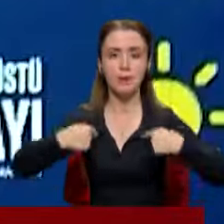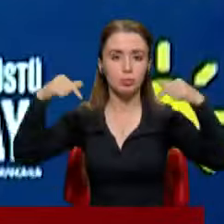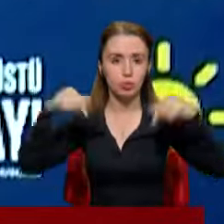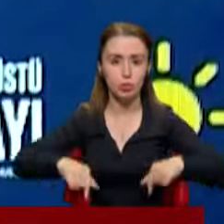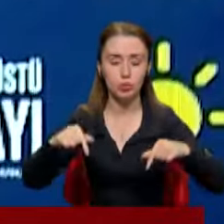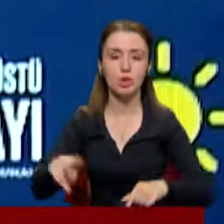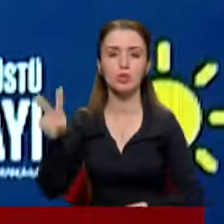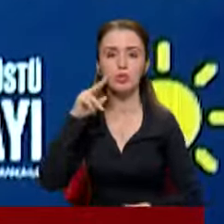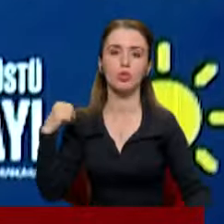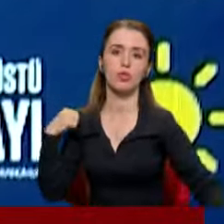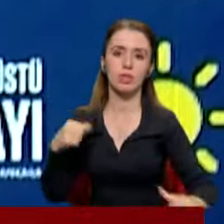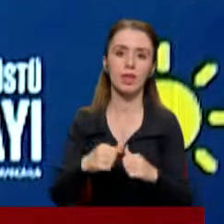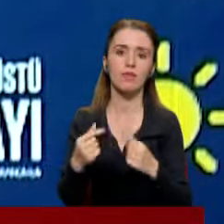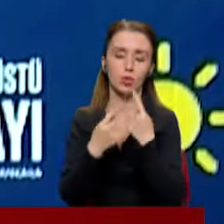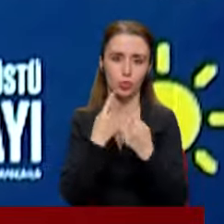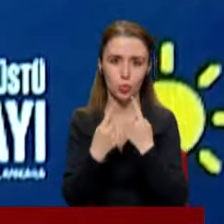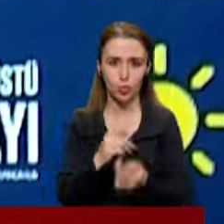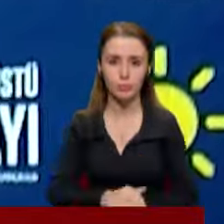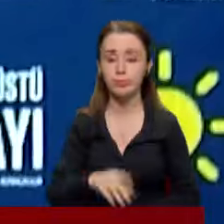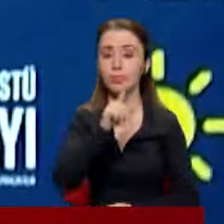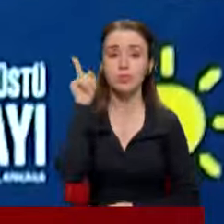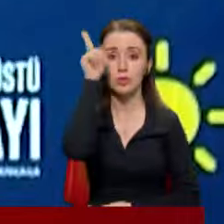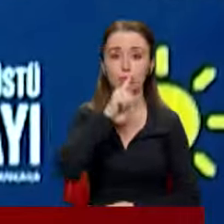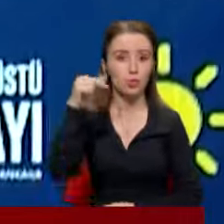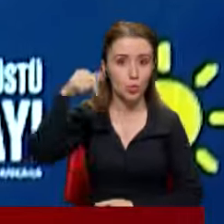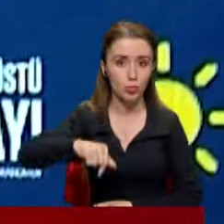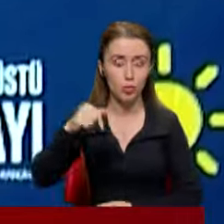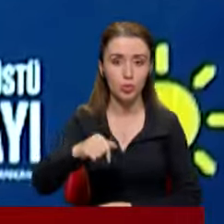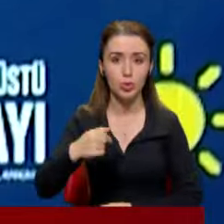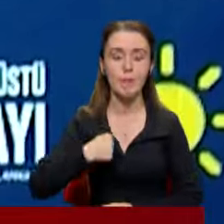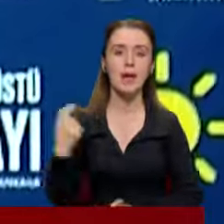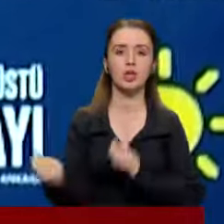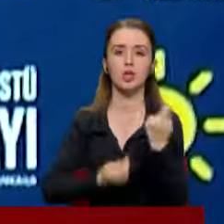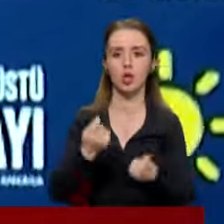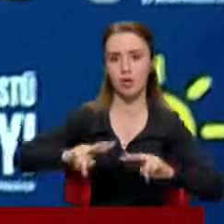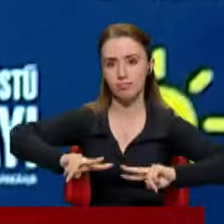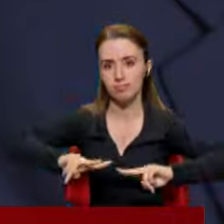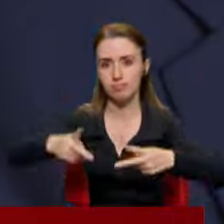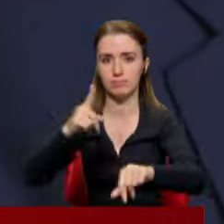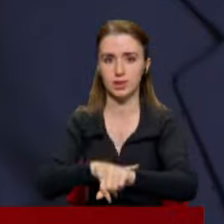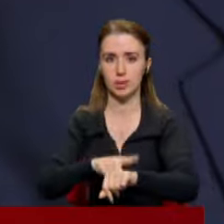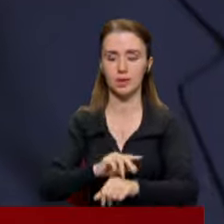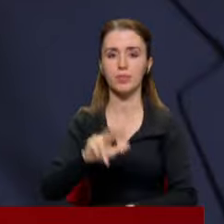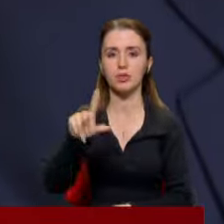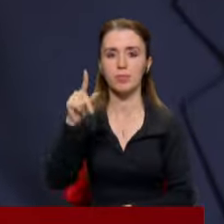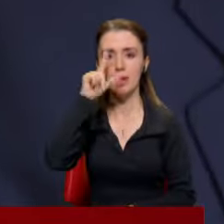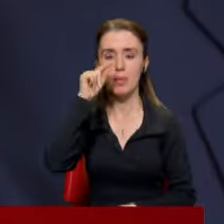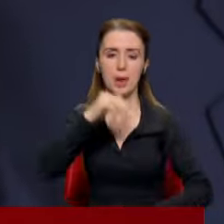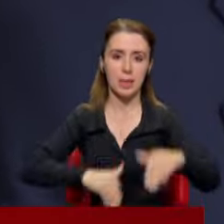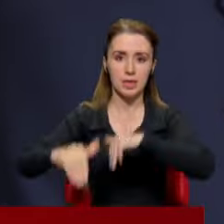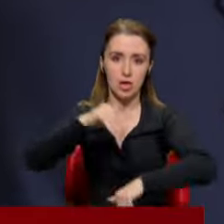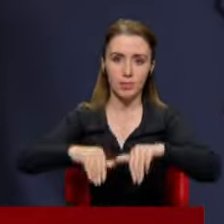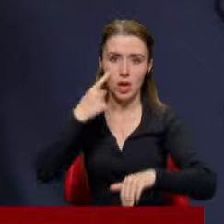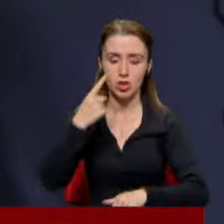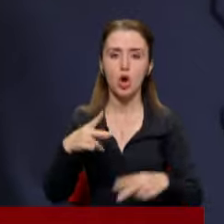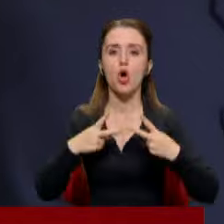kürsüden son kez konuşuyorum. Çünkü bugün emaneti devretme günü. 31 Mart yerel seçimlerinde